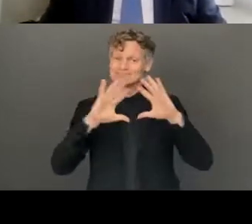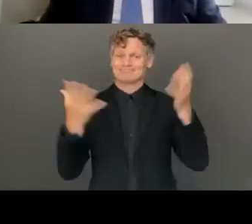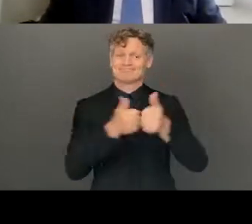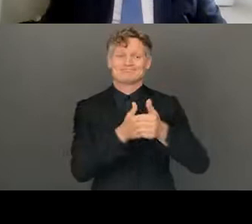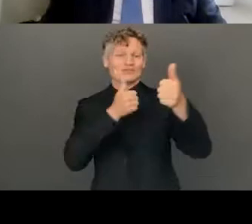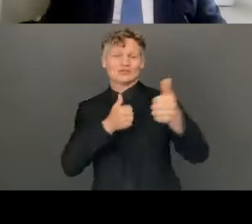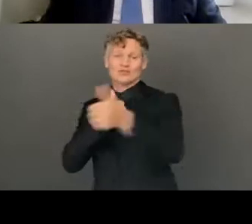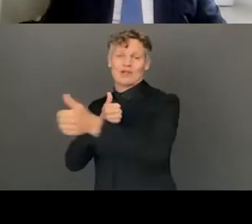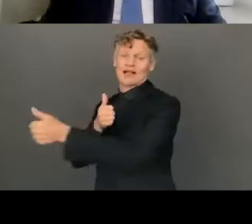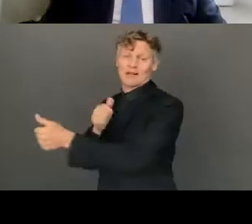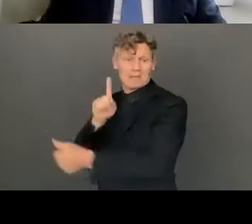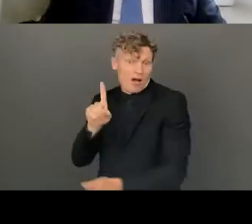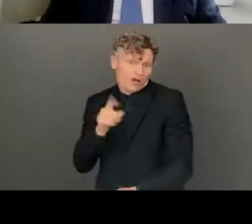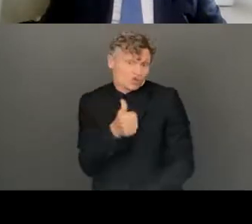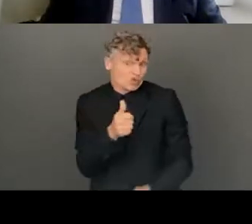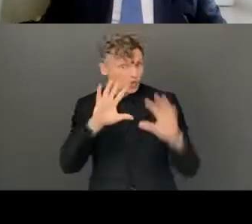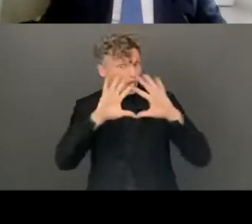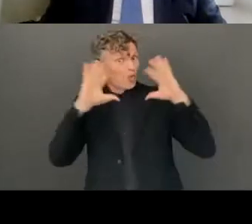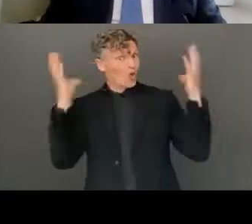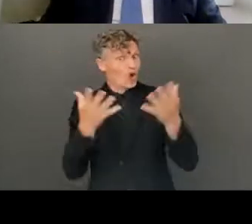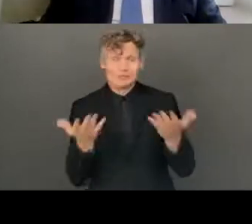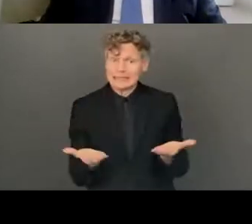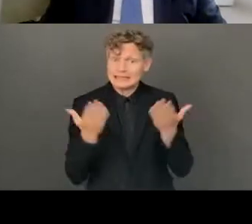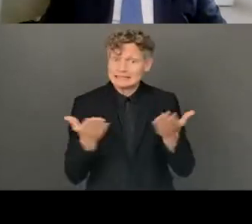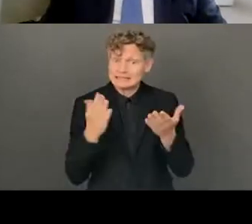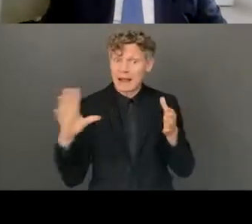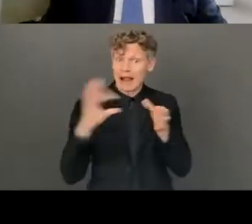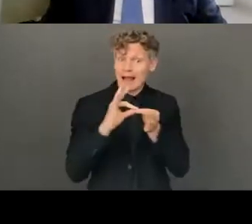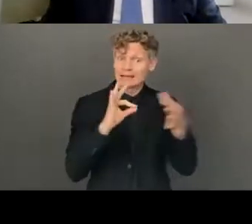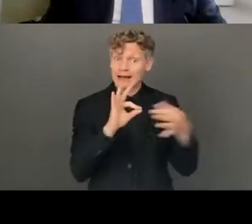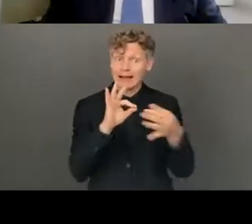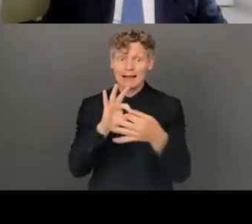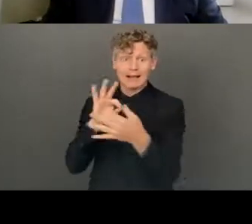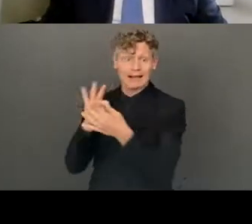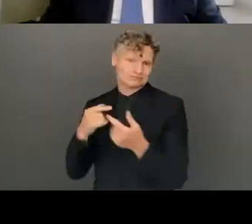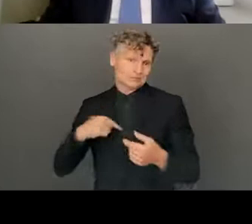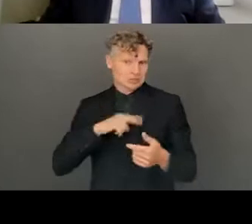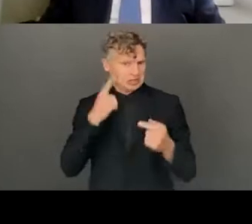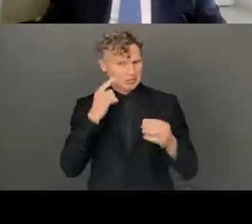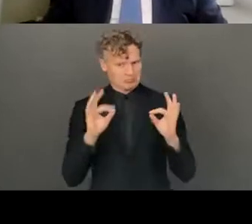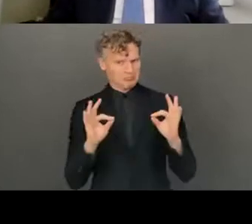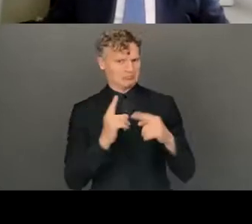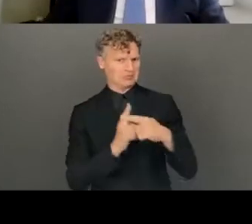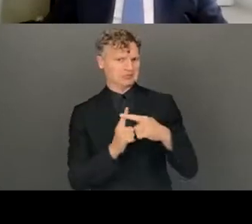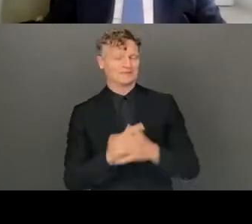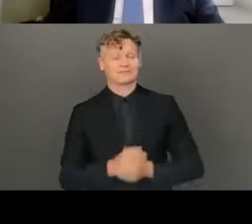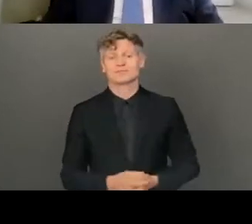virtuel permet d'avoir une participation plus large, ce qui est bienvenu. Le sommet de